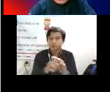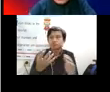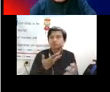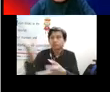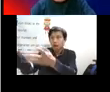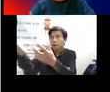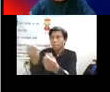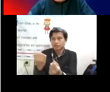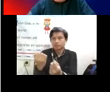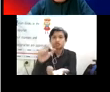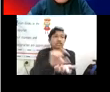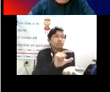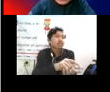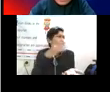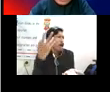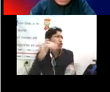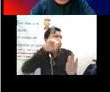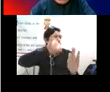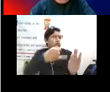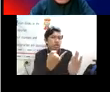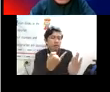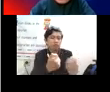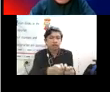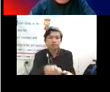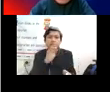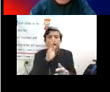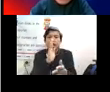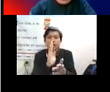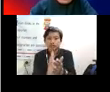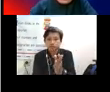kita Lupa judulnya apa kita bisa Klik yang